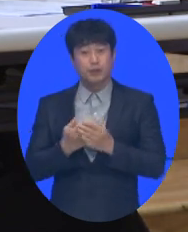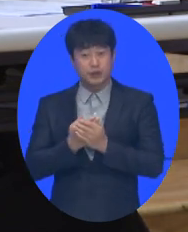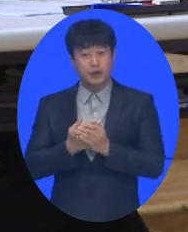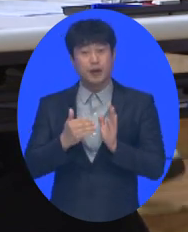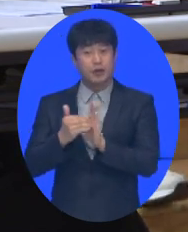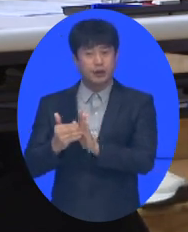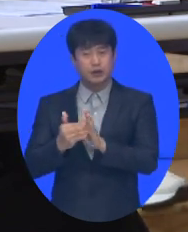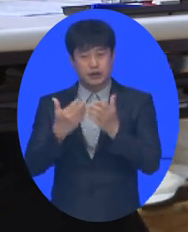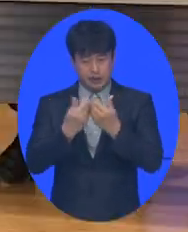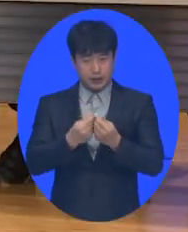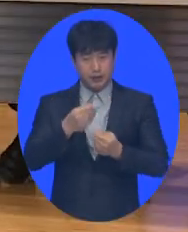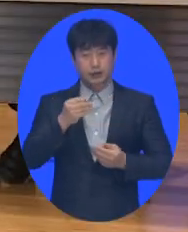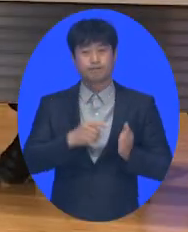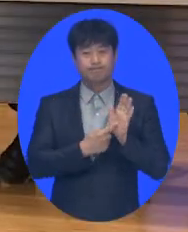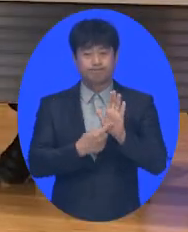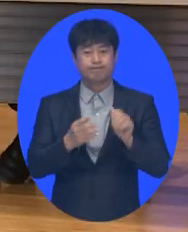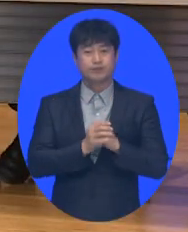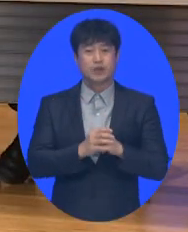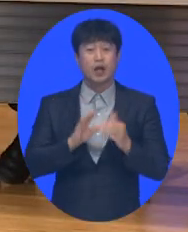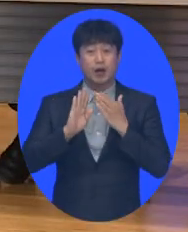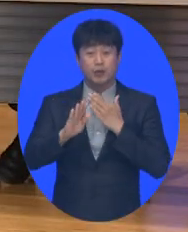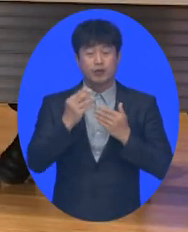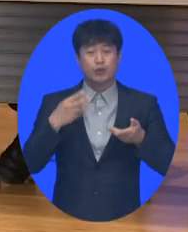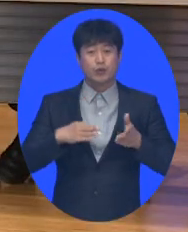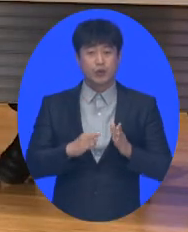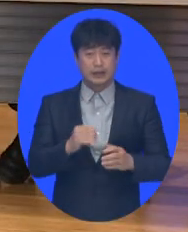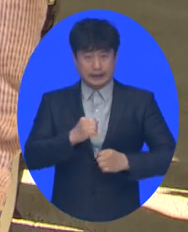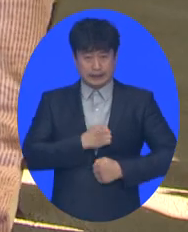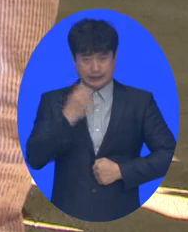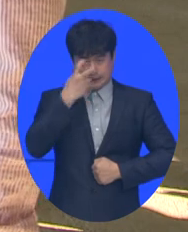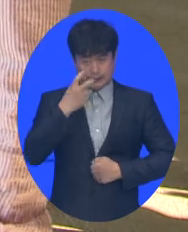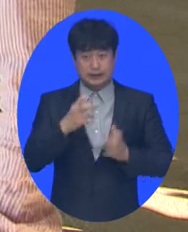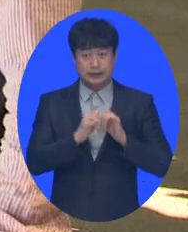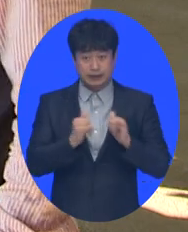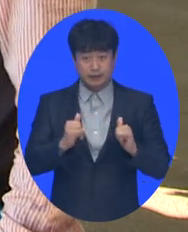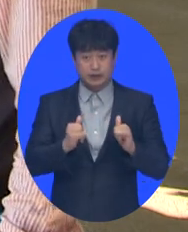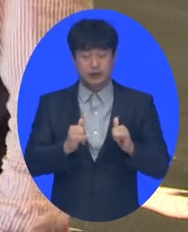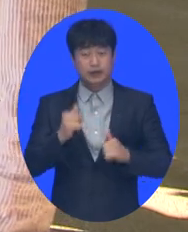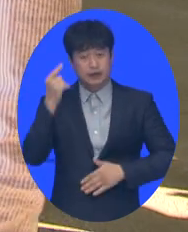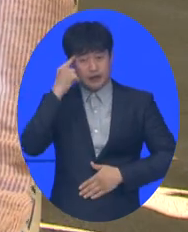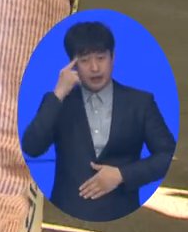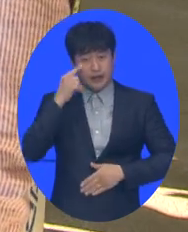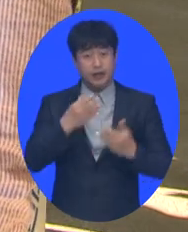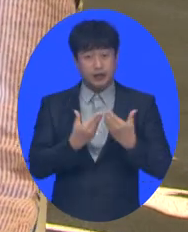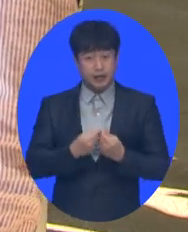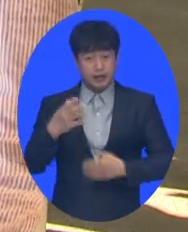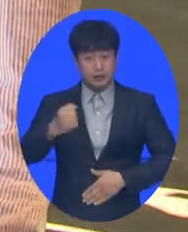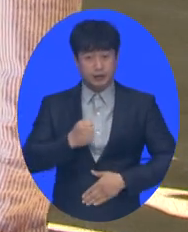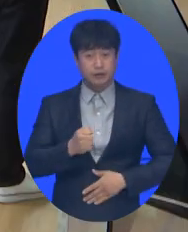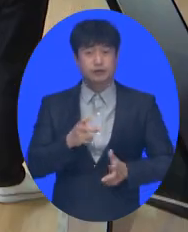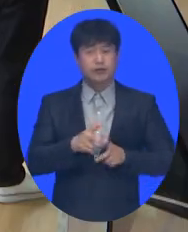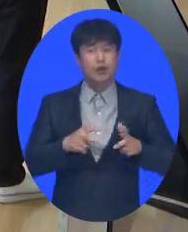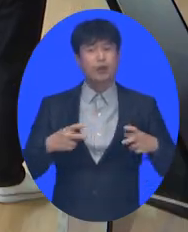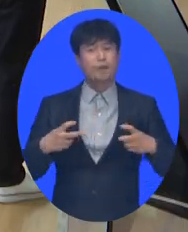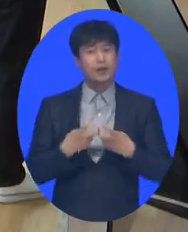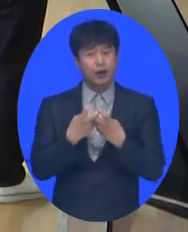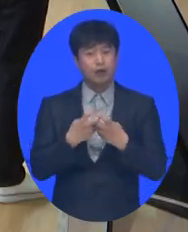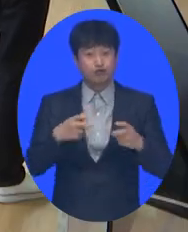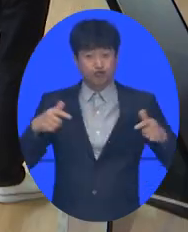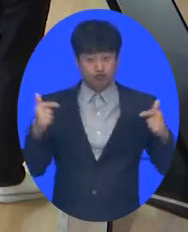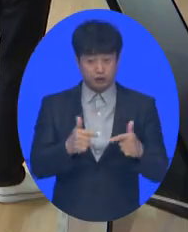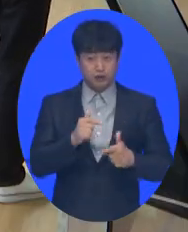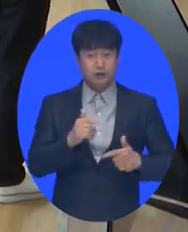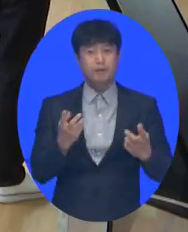사례를 소개했습니다 앞으로도 돈은 노동안전 지킴이들의 의견과 사례를 기반으로 경기도 산재 사고를 줄일 수 있는